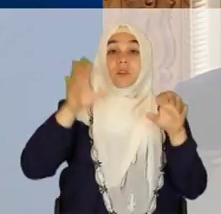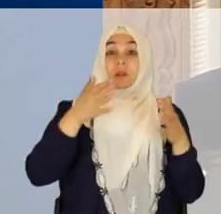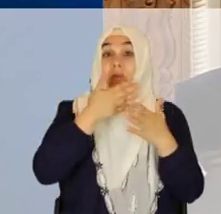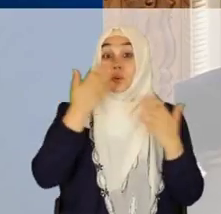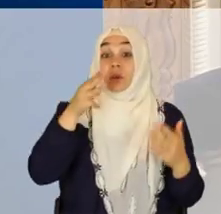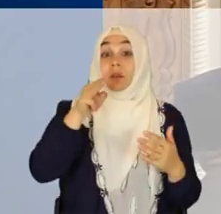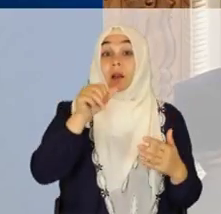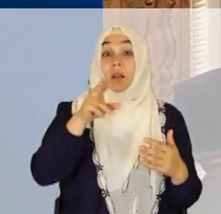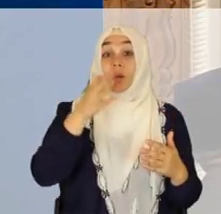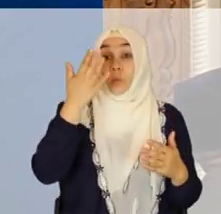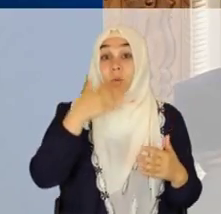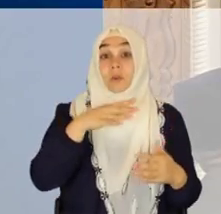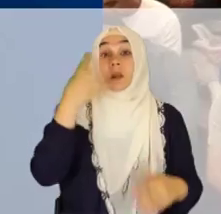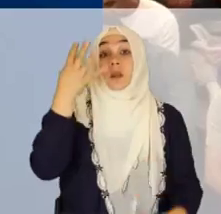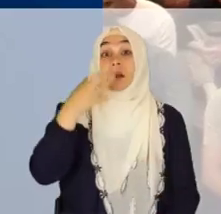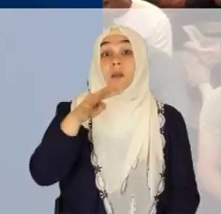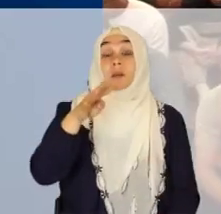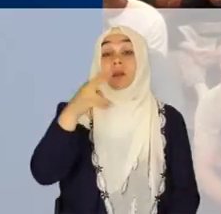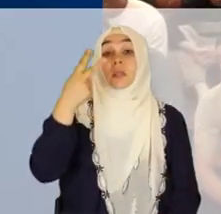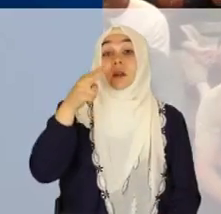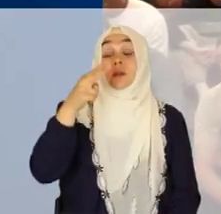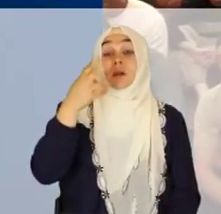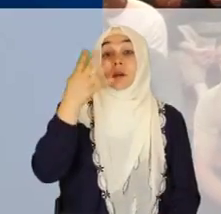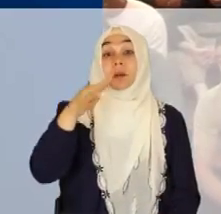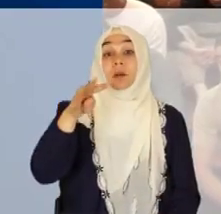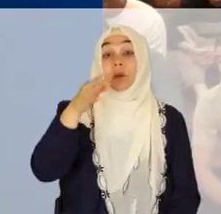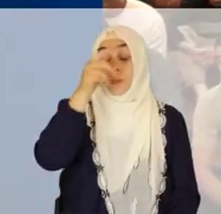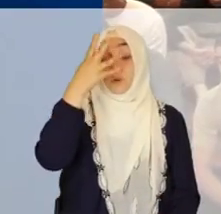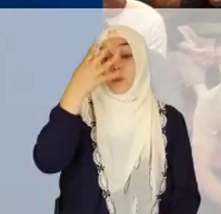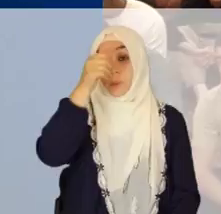Taloq bo'ldimi, iddani o'sha uyda o'tirishi kerak.